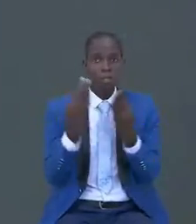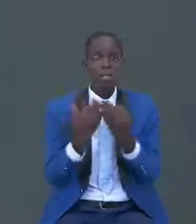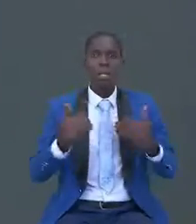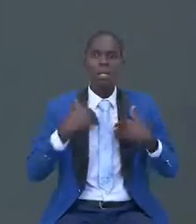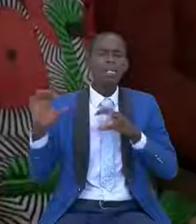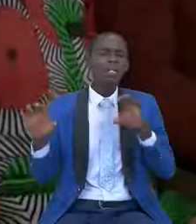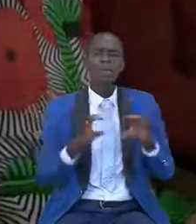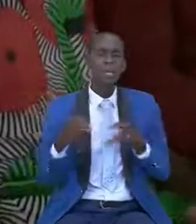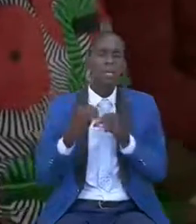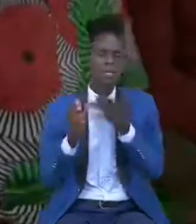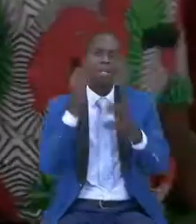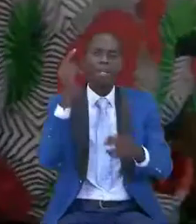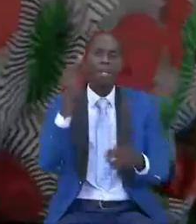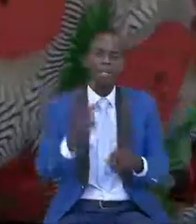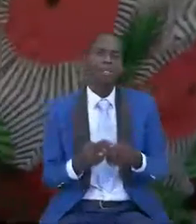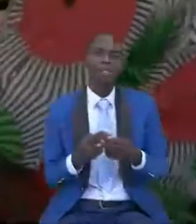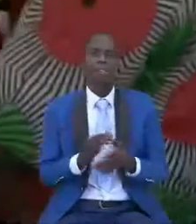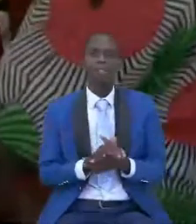fait.